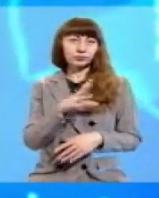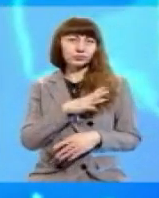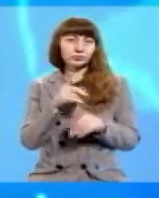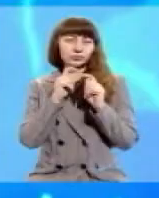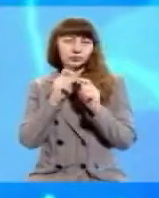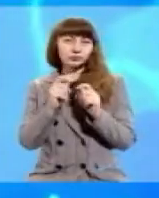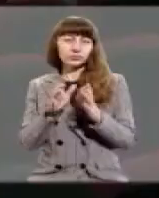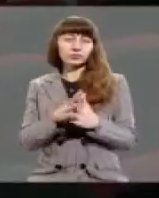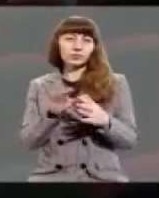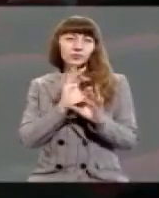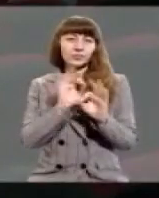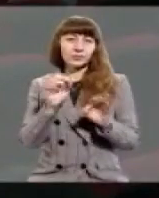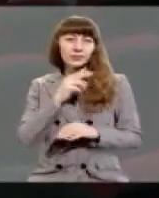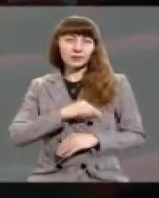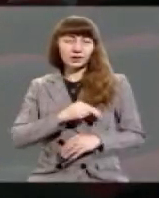ұйымдастырылды.